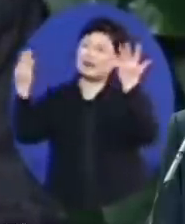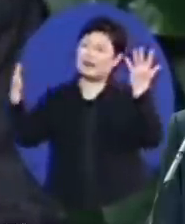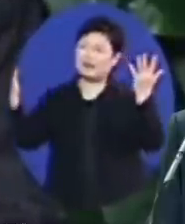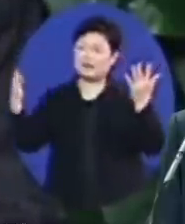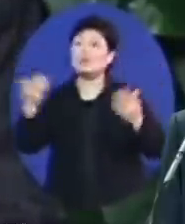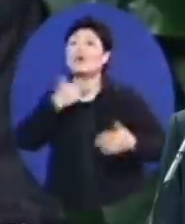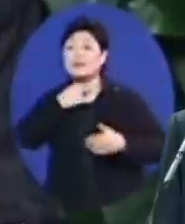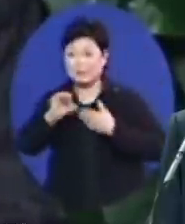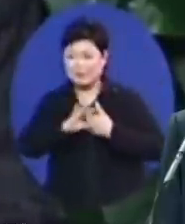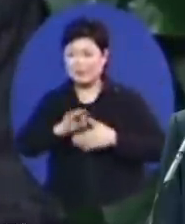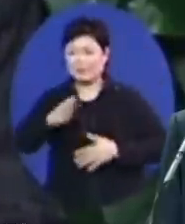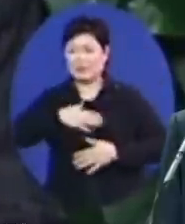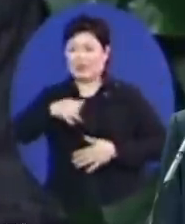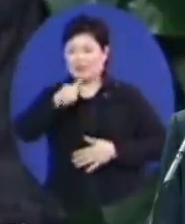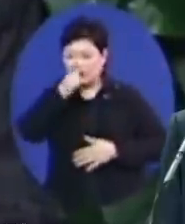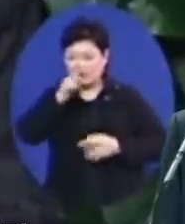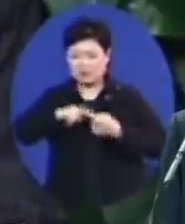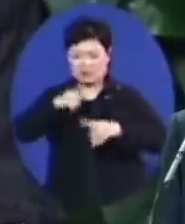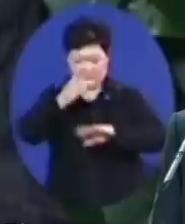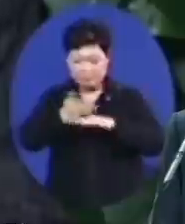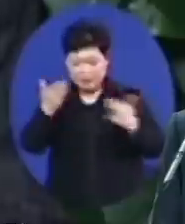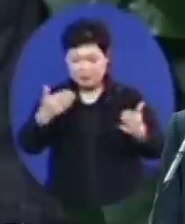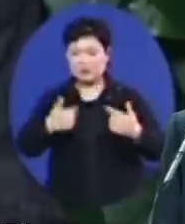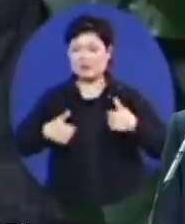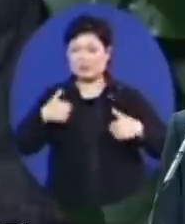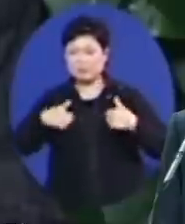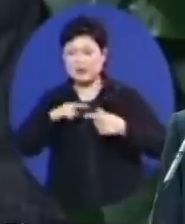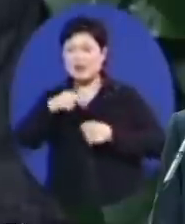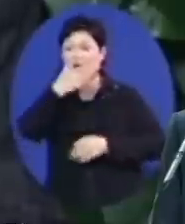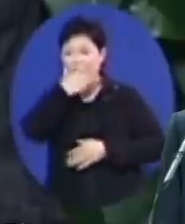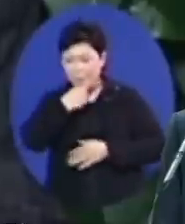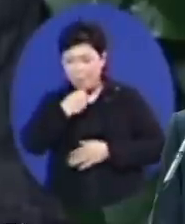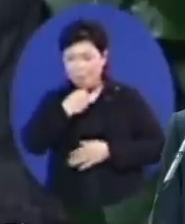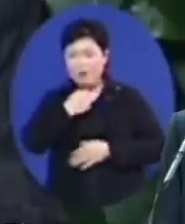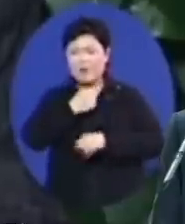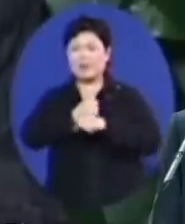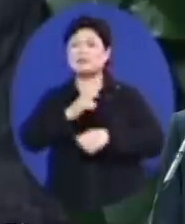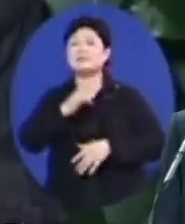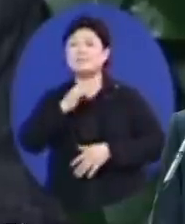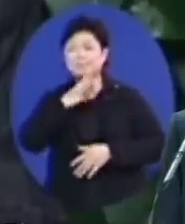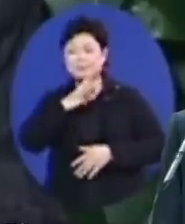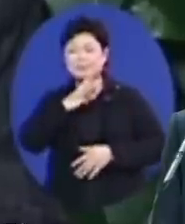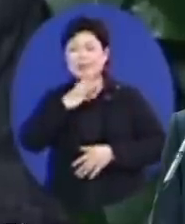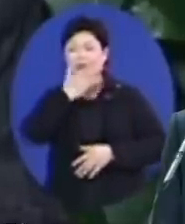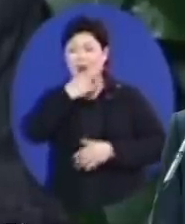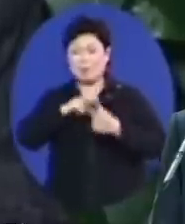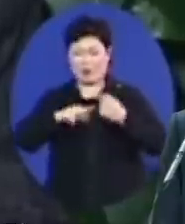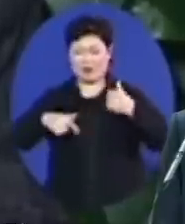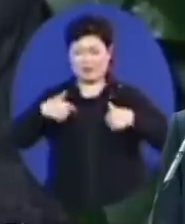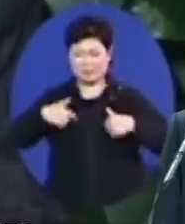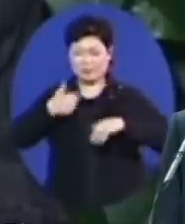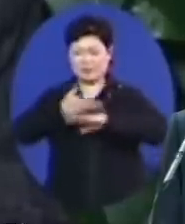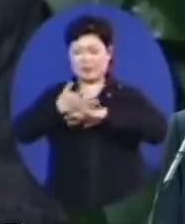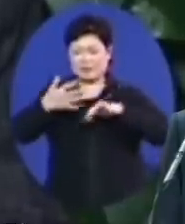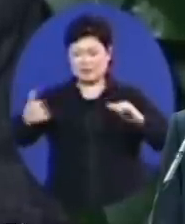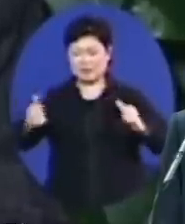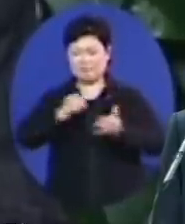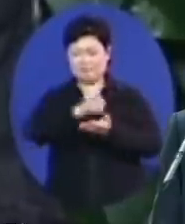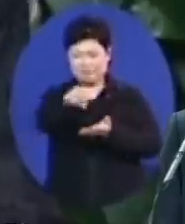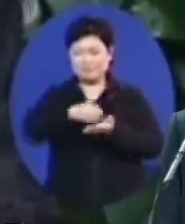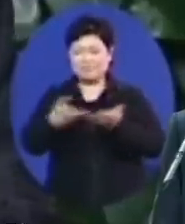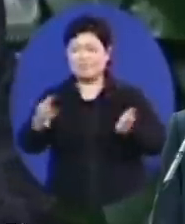내가 있는 것으로 감사하고 기쁨과 행복해야 행복과 기쁨을 다른 사람과 나눌 수가 있는